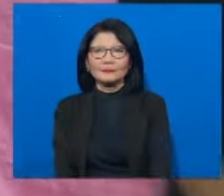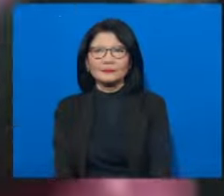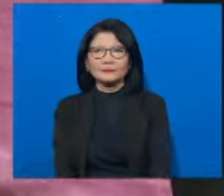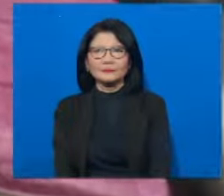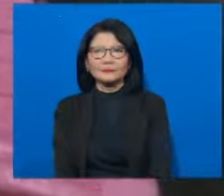Barat